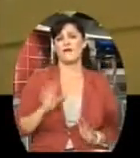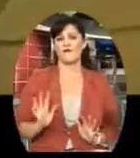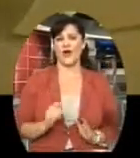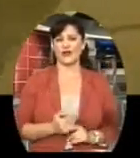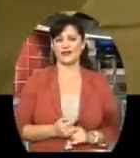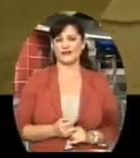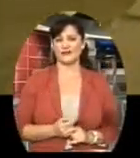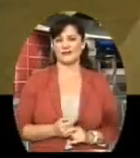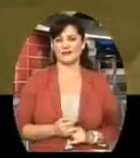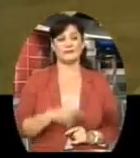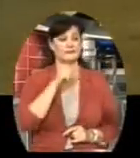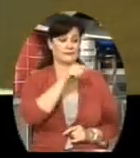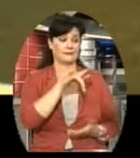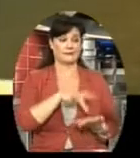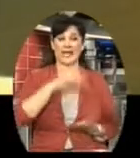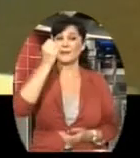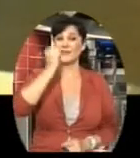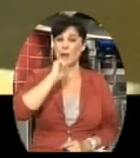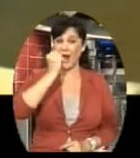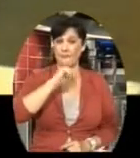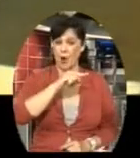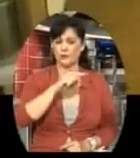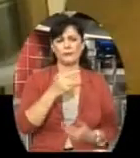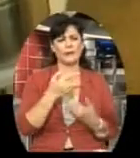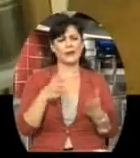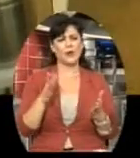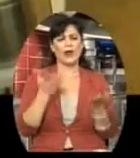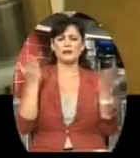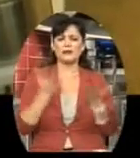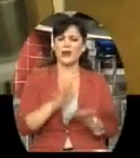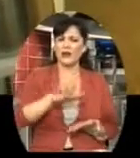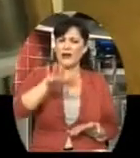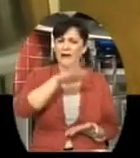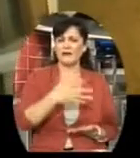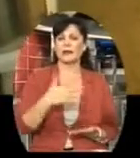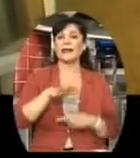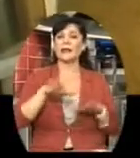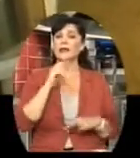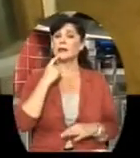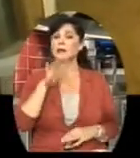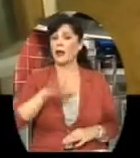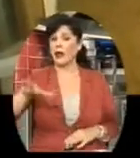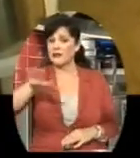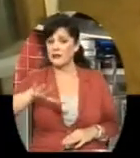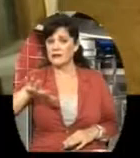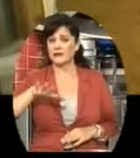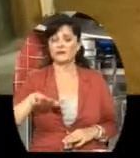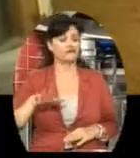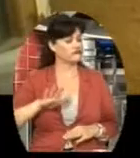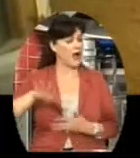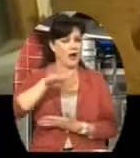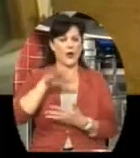אנחנו פתוחים במצפה רמון לכל שירות לכל הנגב, פתוחים בכנרת לשירות לכל מישור החוף, הנחלים והסובב